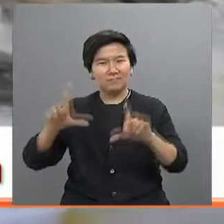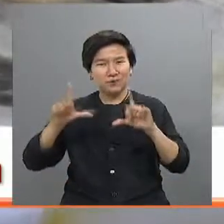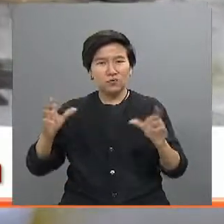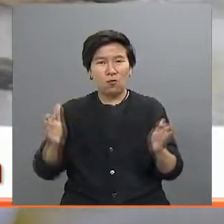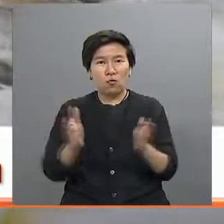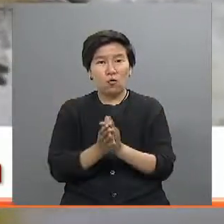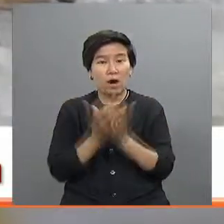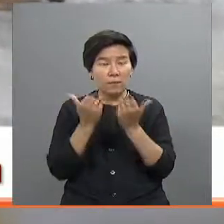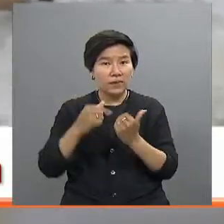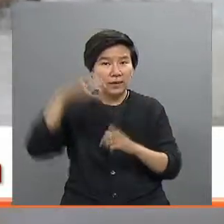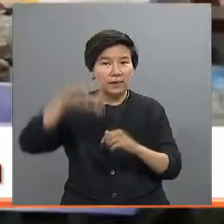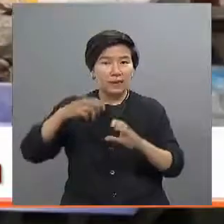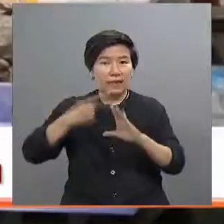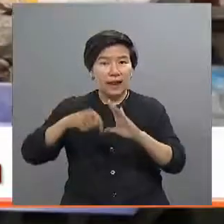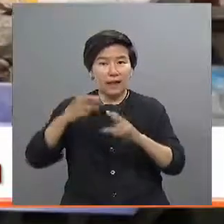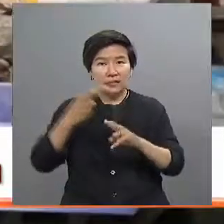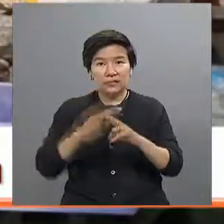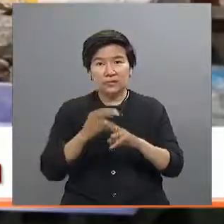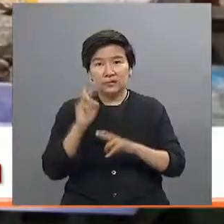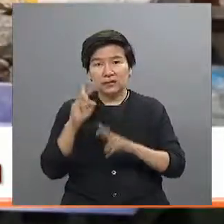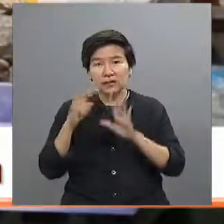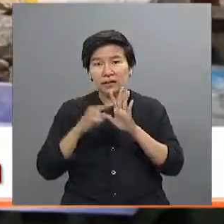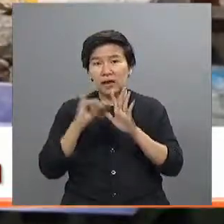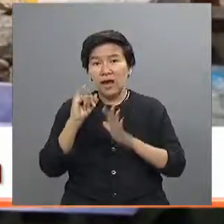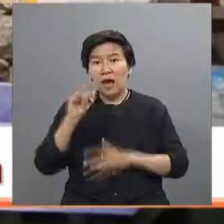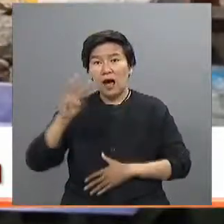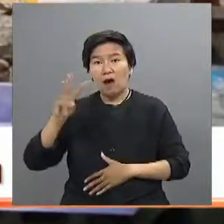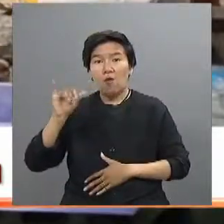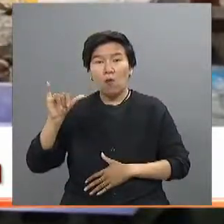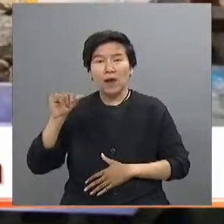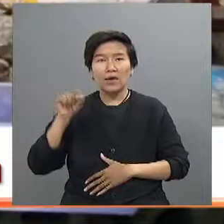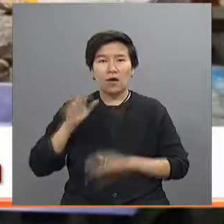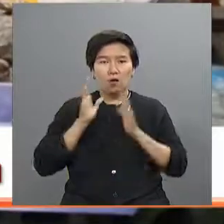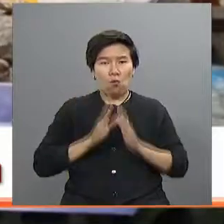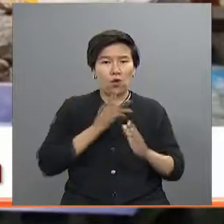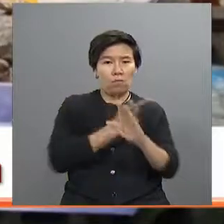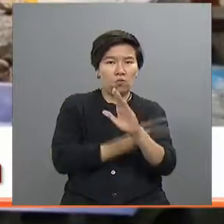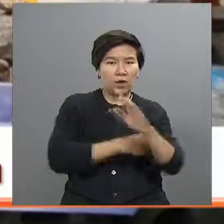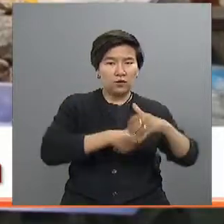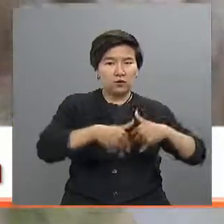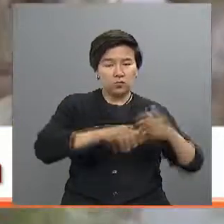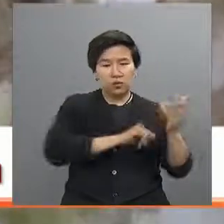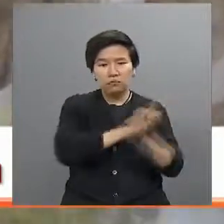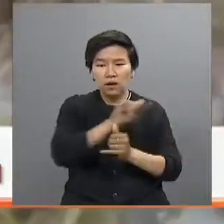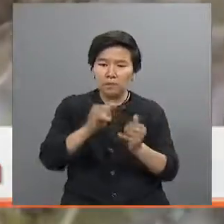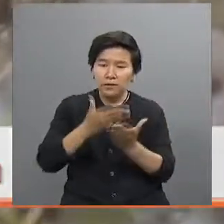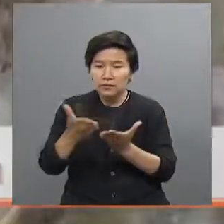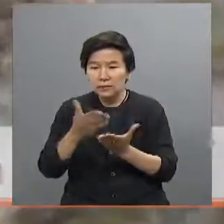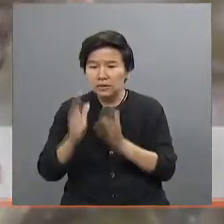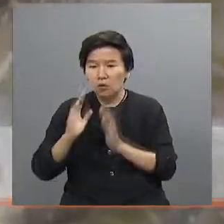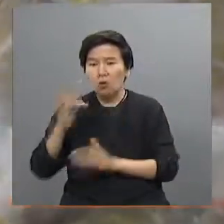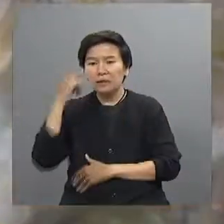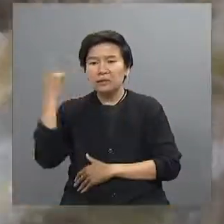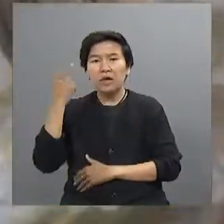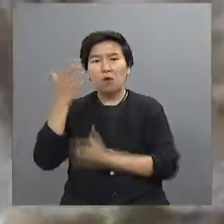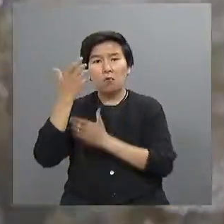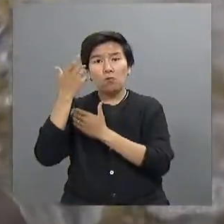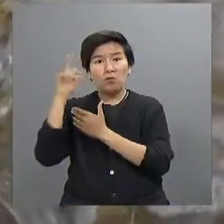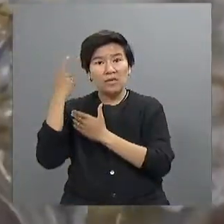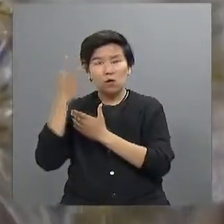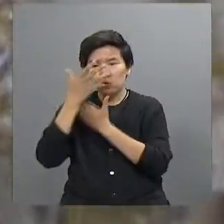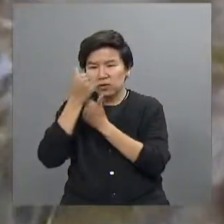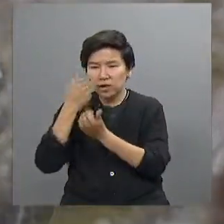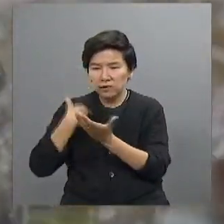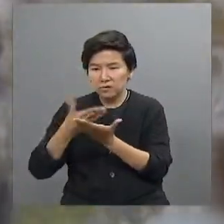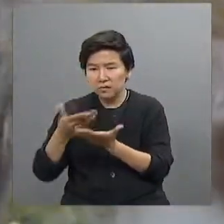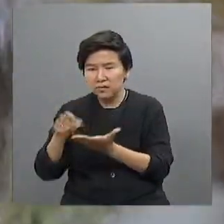ที่มีคนท้องถิ่นในจังหวัดภูเก็ตและนักท่องเที่ยวนิยมไปเลือกซื้อเพราะที่นี่สามารถเลือกซื้ออาหารทะเล